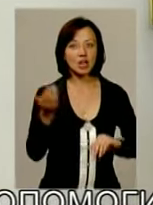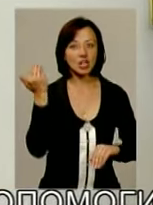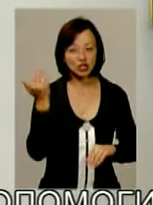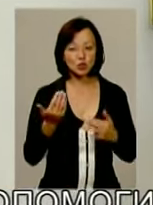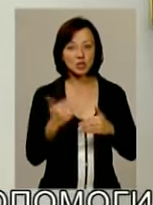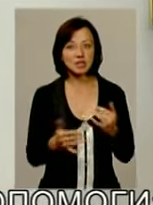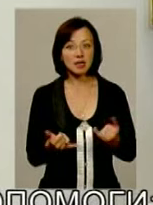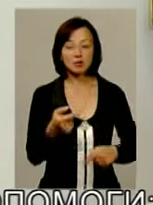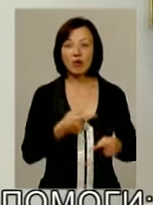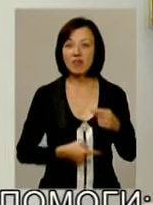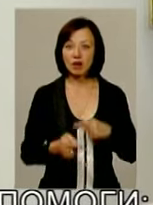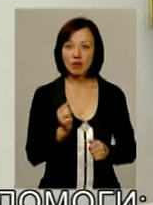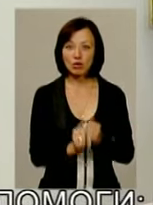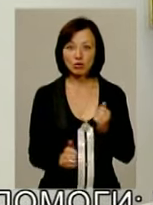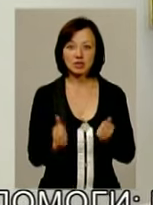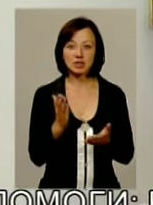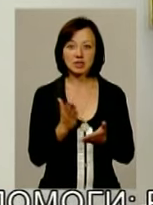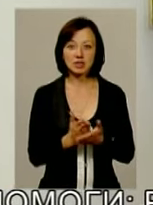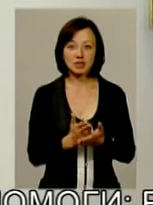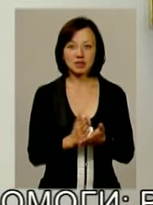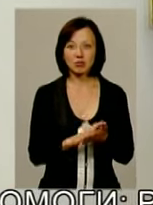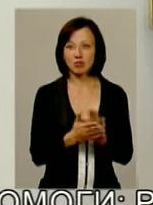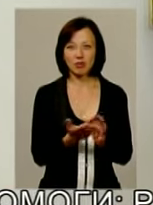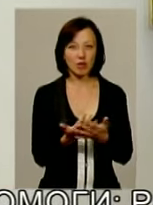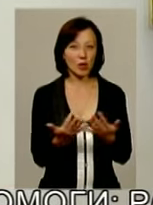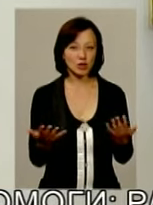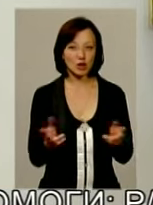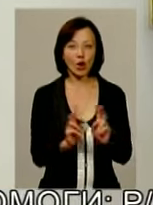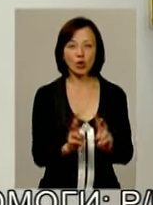повертаються. Тому що в кожного складається ситуація по-різному.